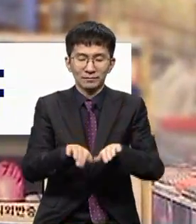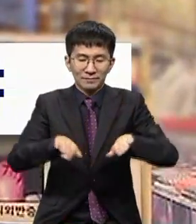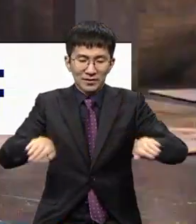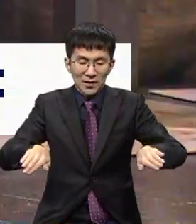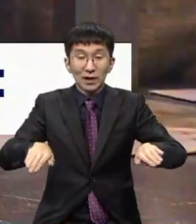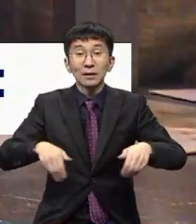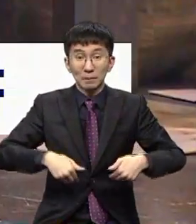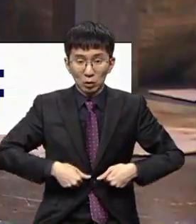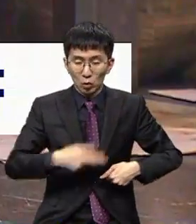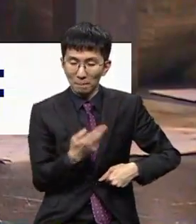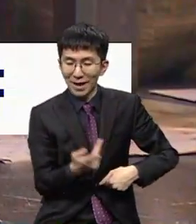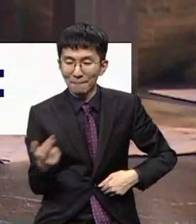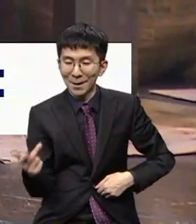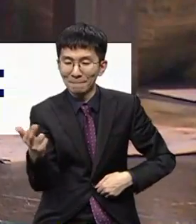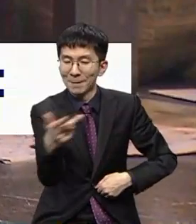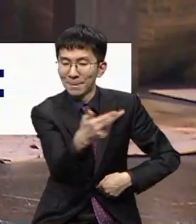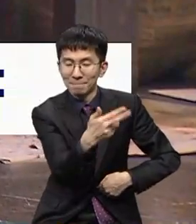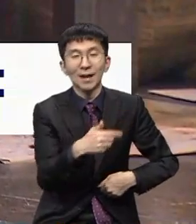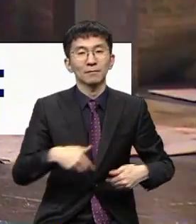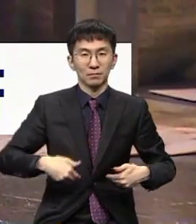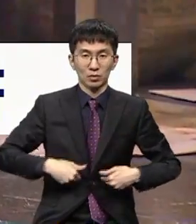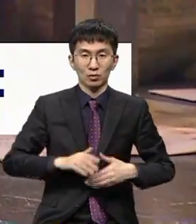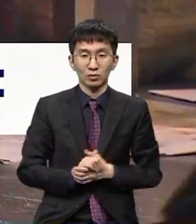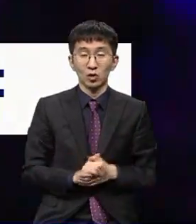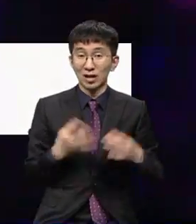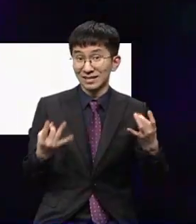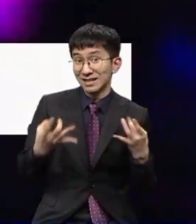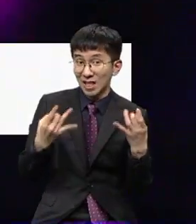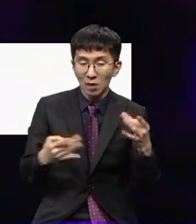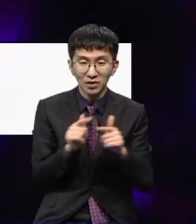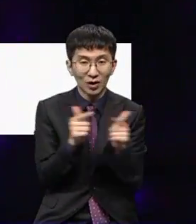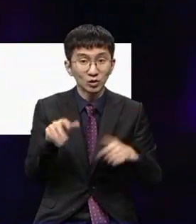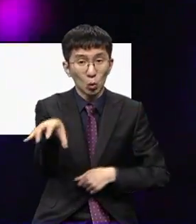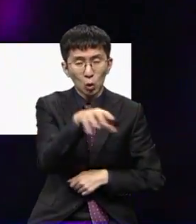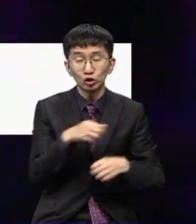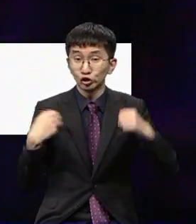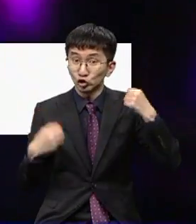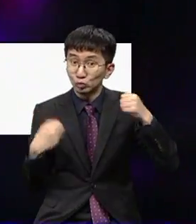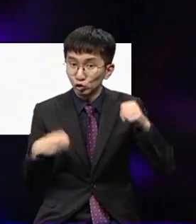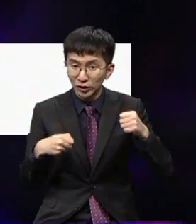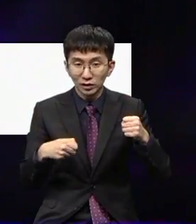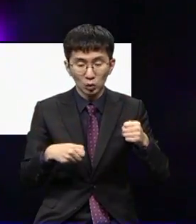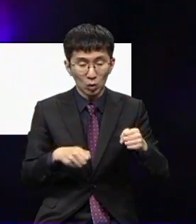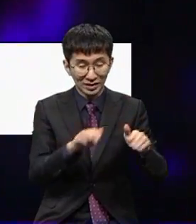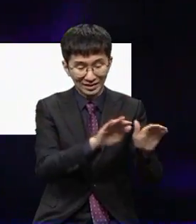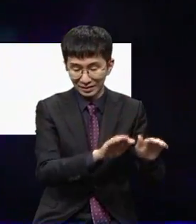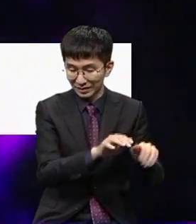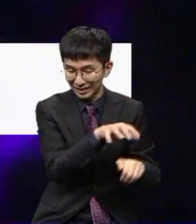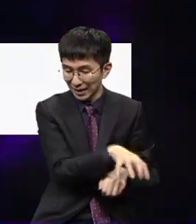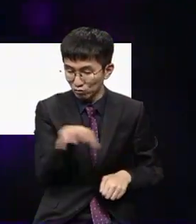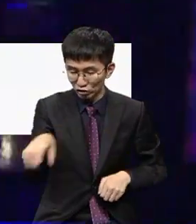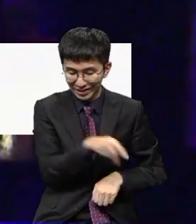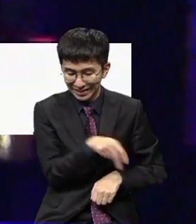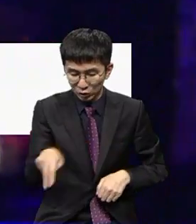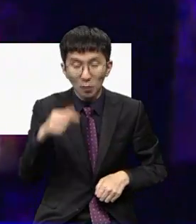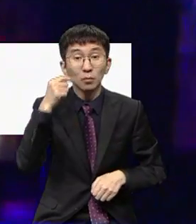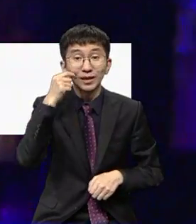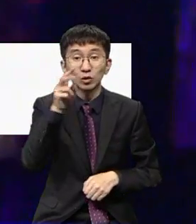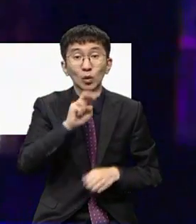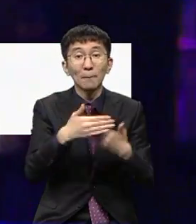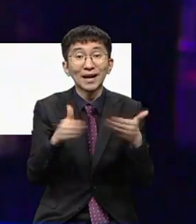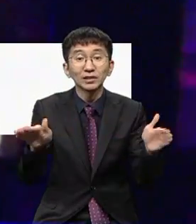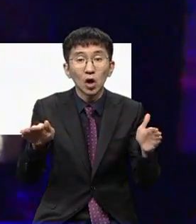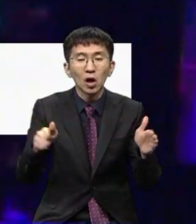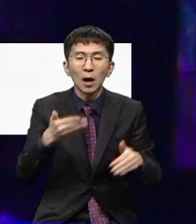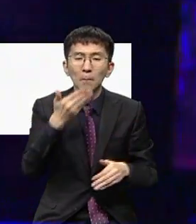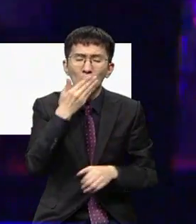한 칸씩 띄어 앉아야 합니다. 또 클럽 같은 유흥시설에서는 춤추기와 테이블 간 이동이 금지되고 노래방에서는 음식을 먹을